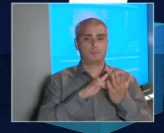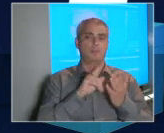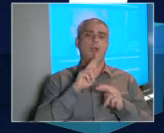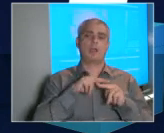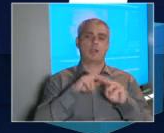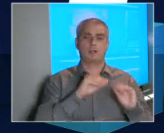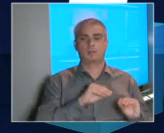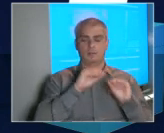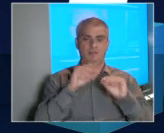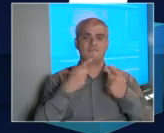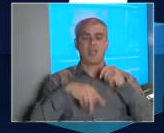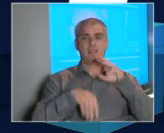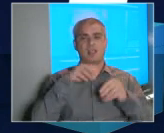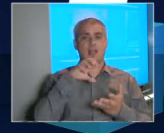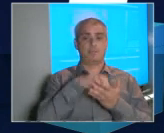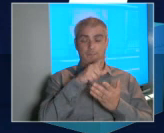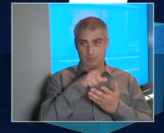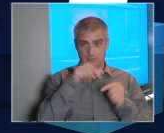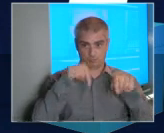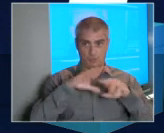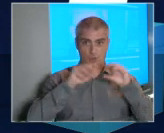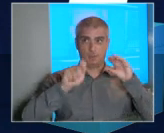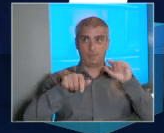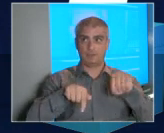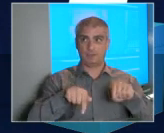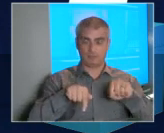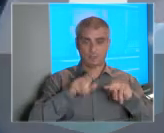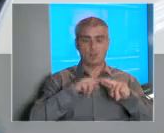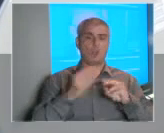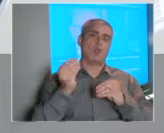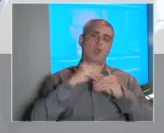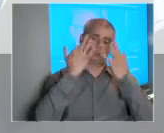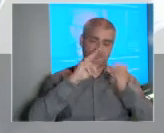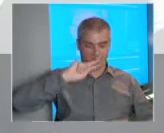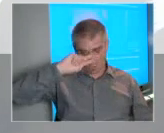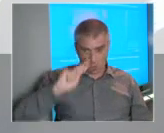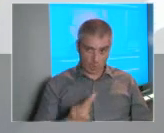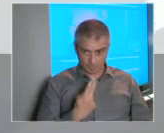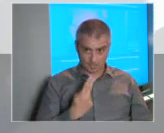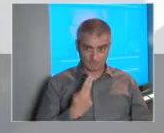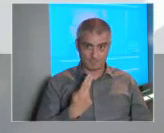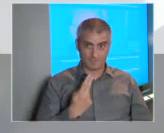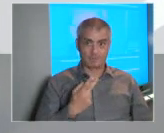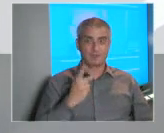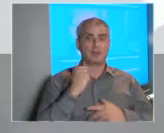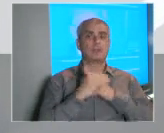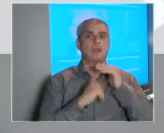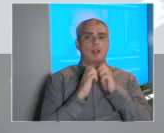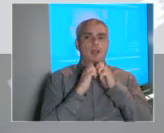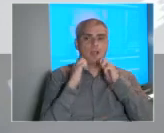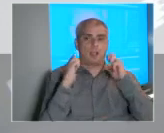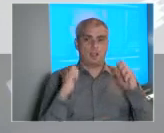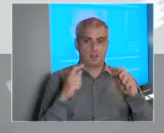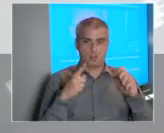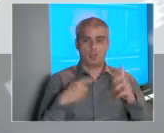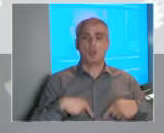משם מעבירים את זה לוועדת הקלפי המרכזית, כאן במשכן הכנסת, שעוברת עוד ספירה, ו... זה תהליך ארוך ומסובך